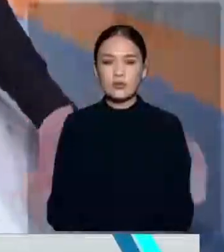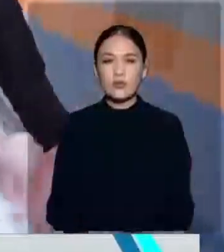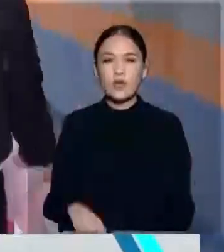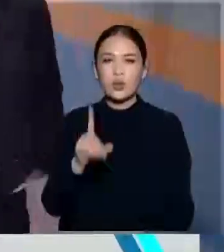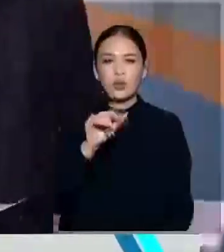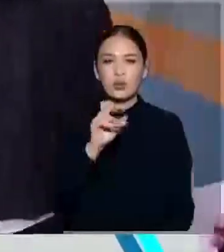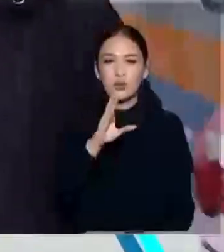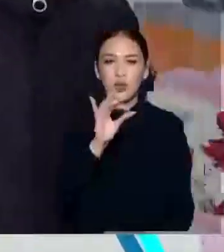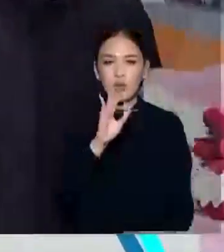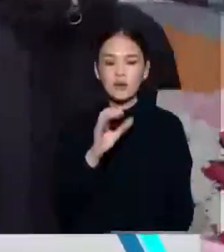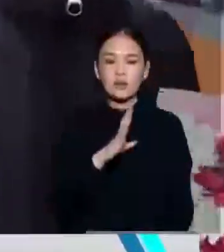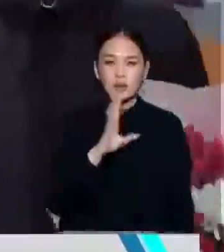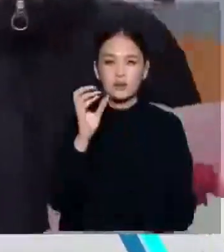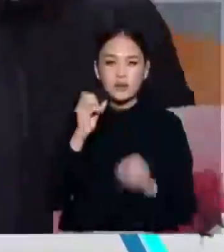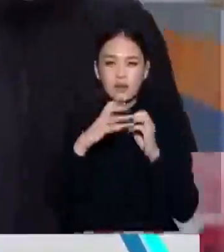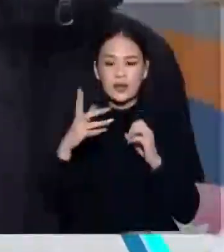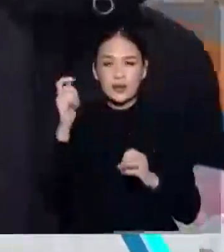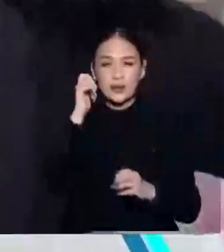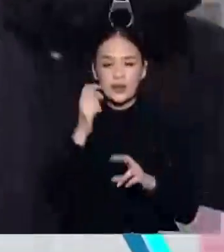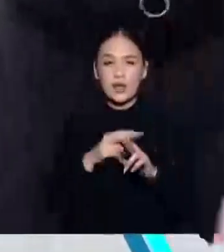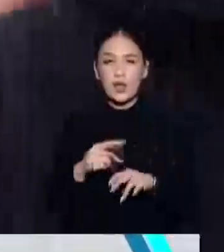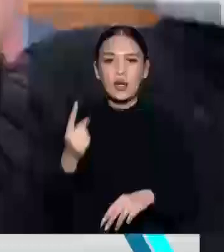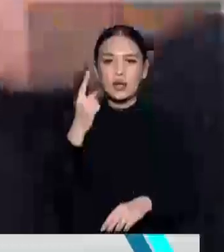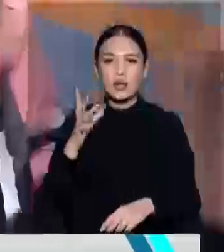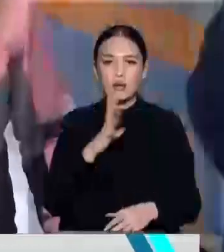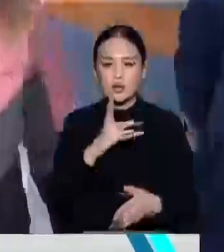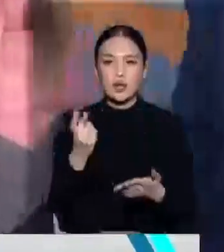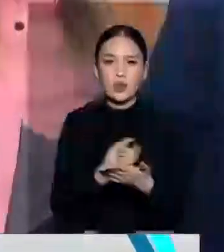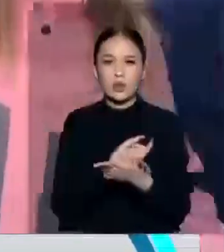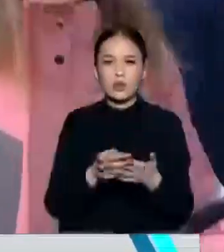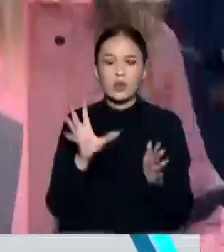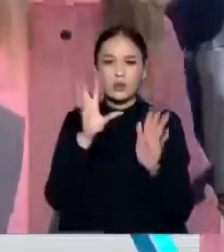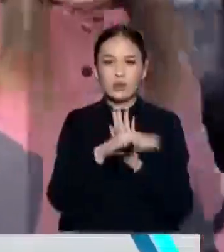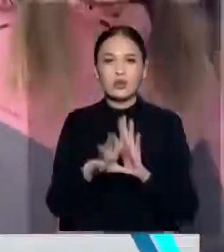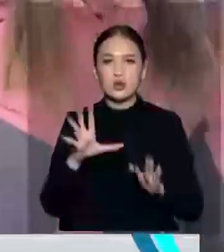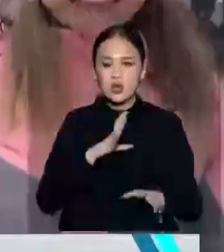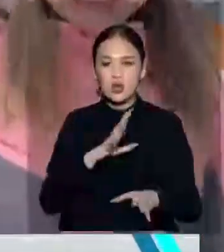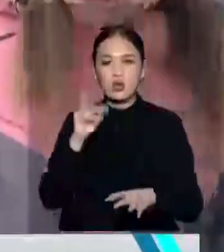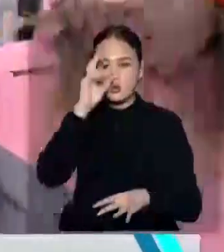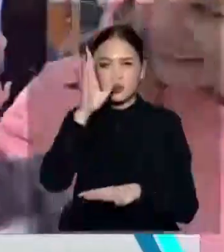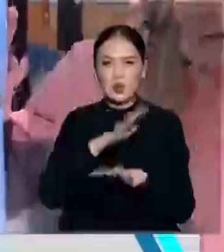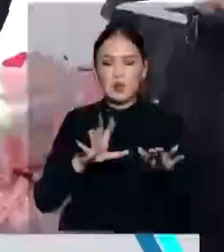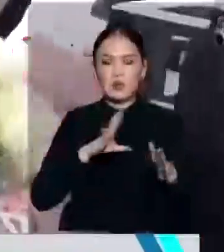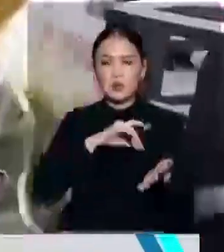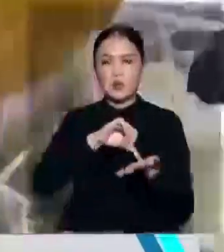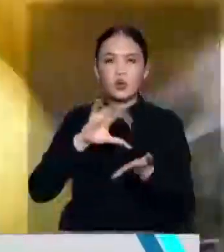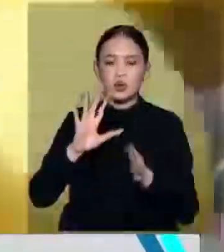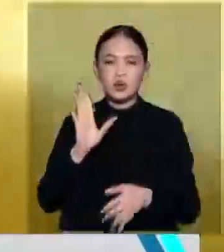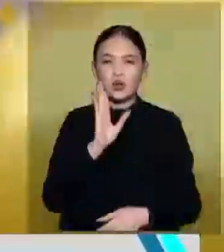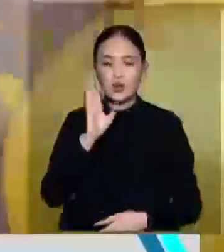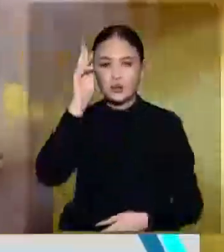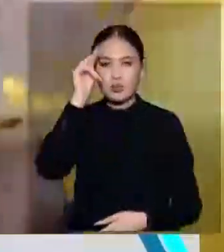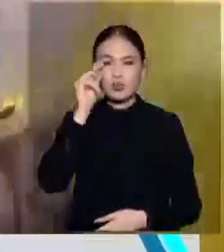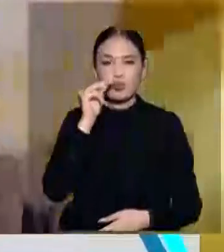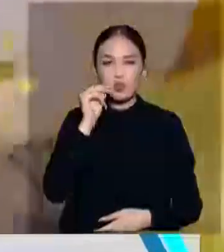Софии Зубковой 15 лет. Она единственная в истории области хоккеистка, которая вошла в сборную страны. Раньше участвовали только парни. На чемпионате мира